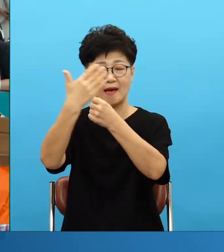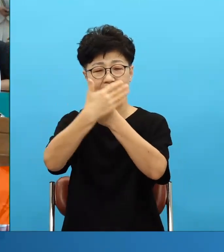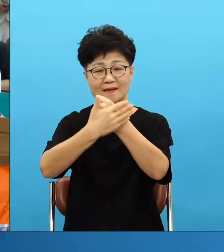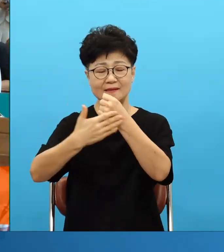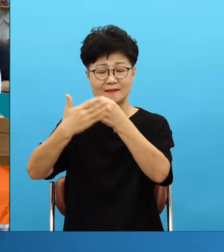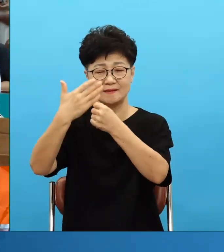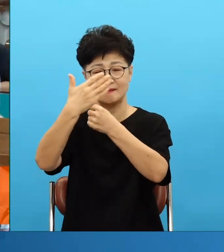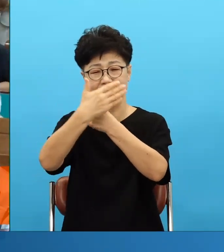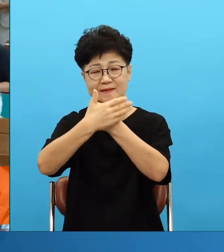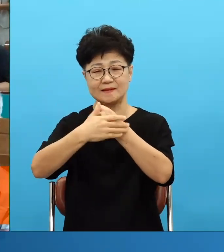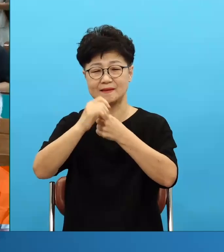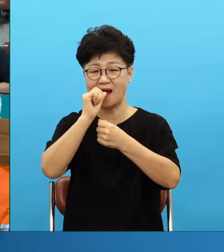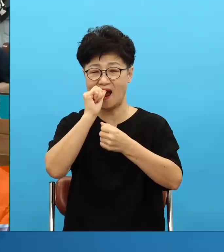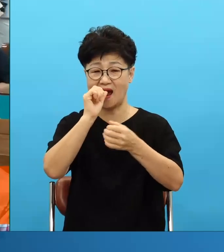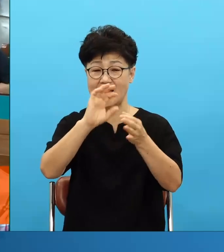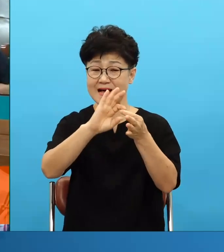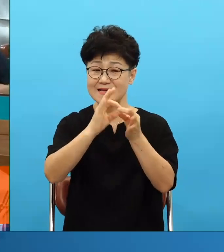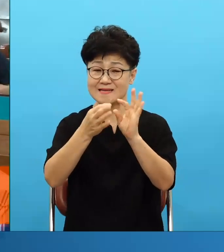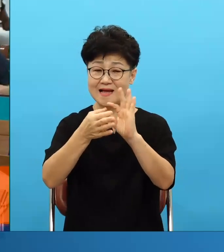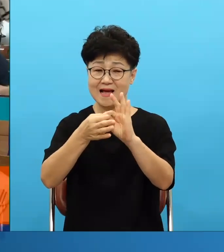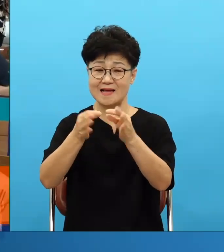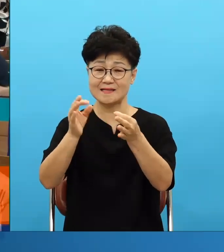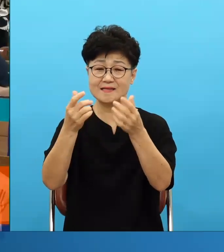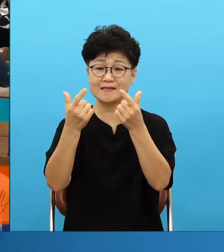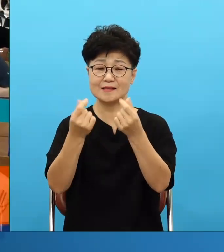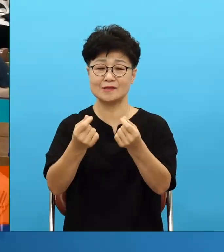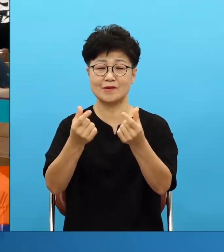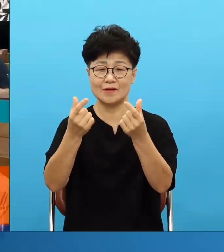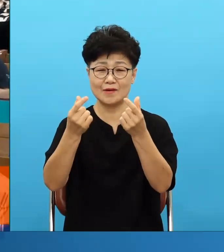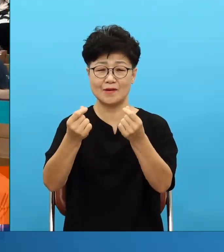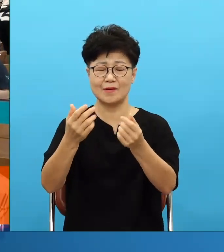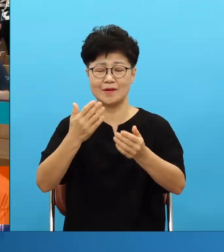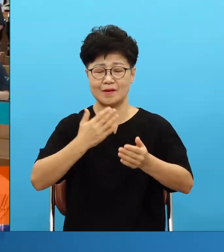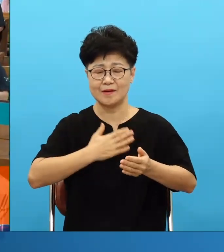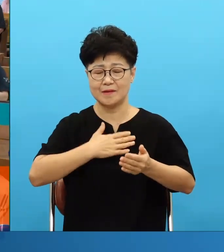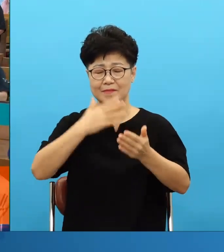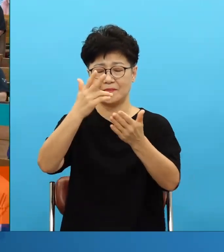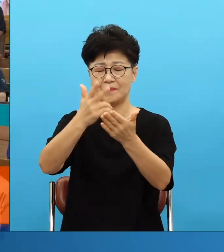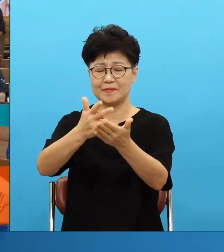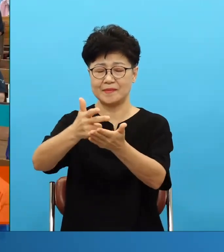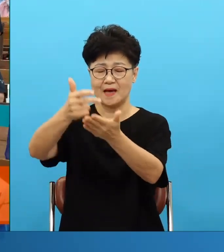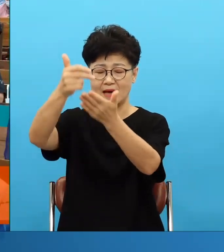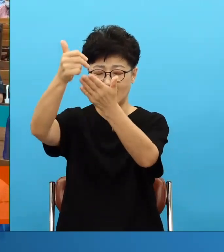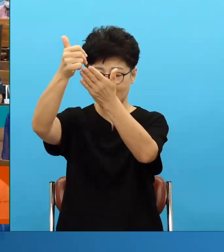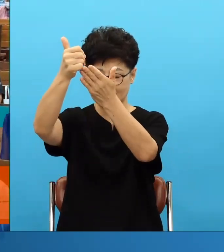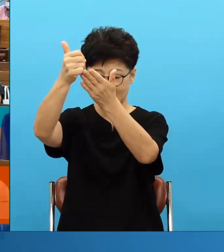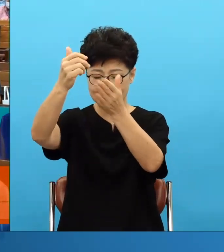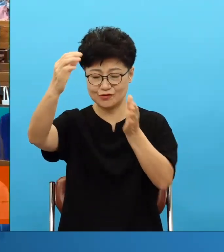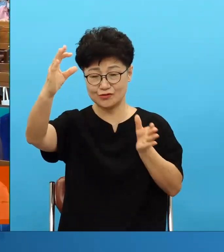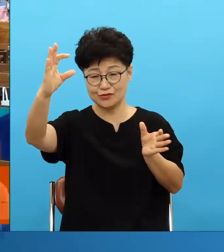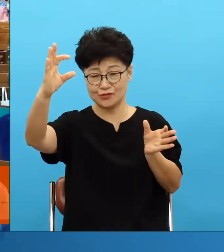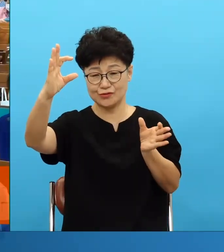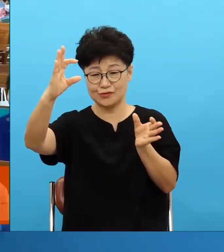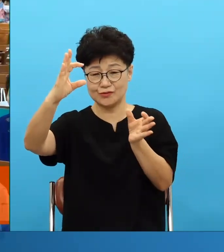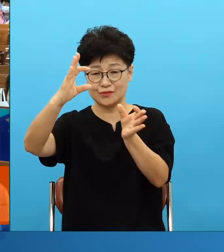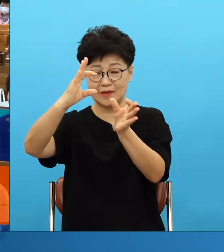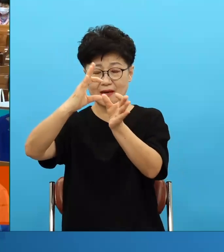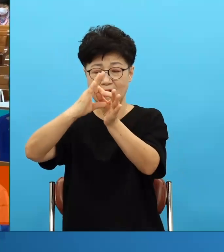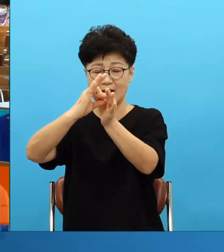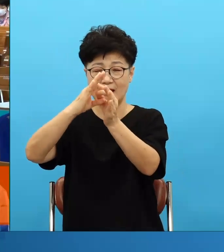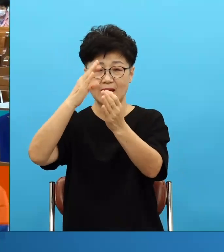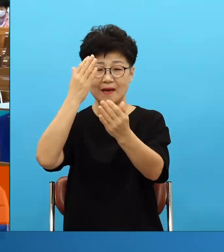주의 은혜 사슬 대사 나를